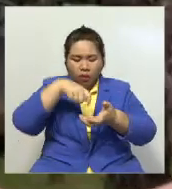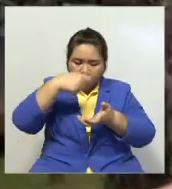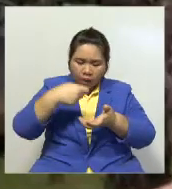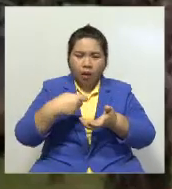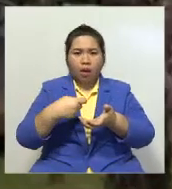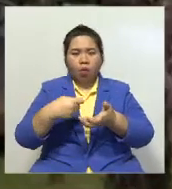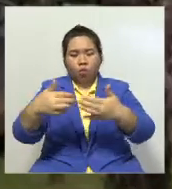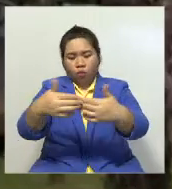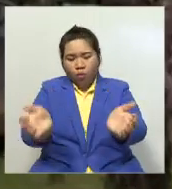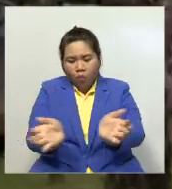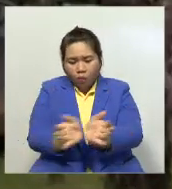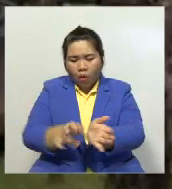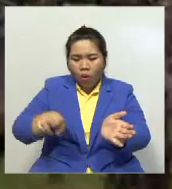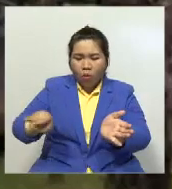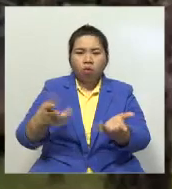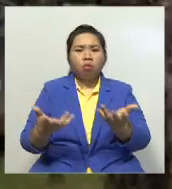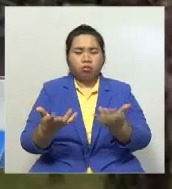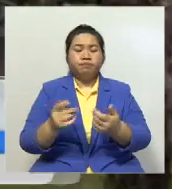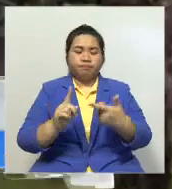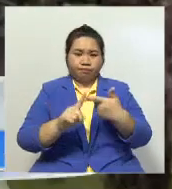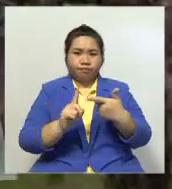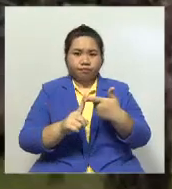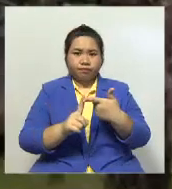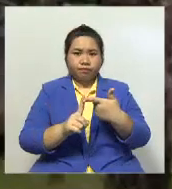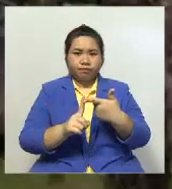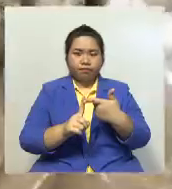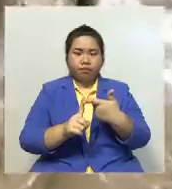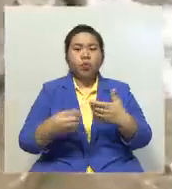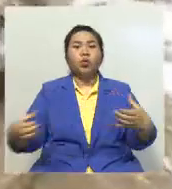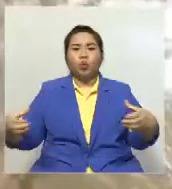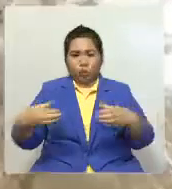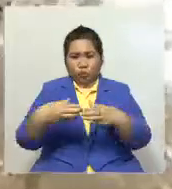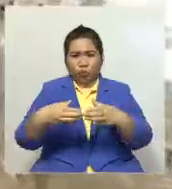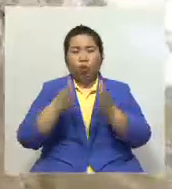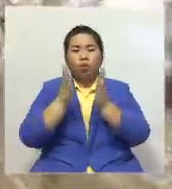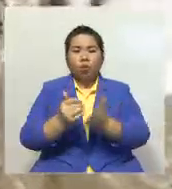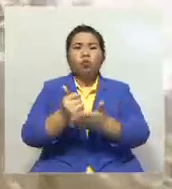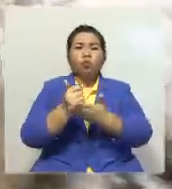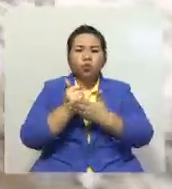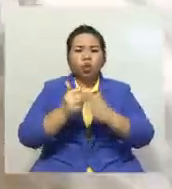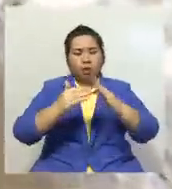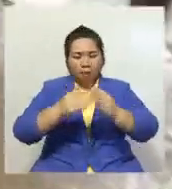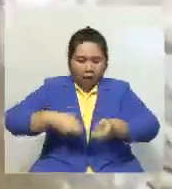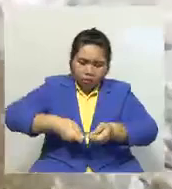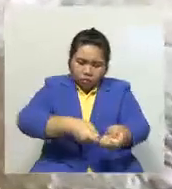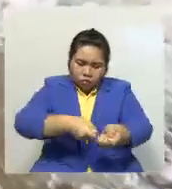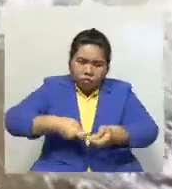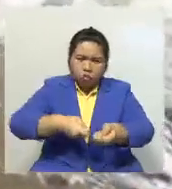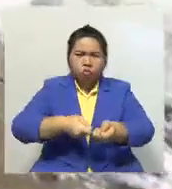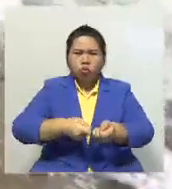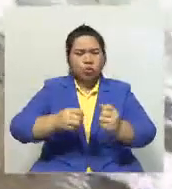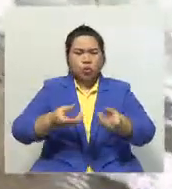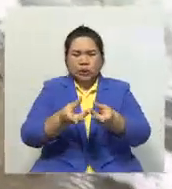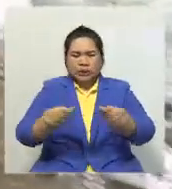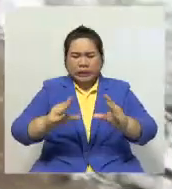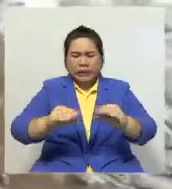หม้อครับแล้วก็2กำลังช่วยมาทำความสะอาดบ้านเขาที่มีขี้โคลนเ